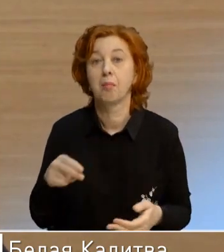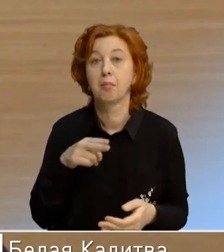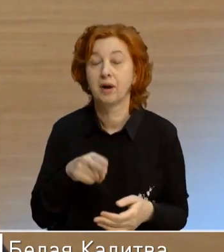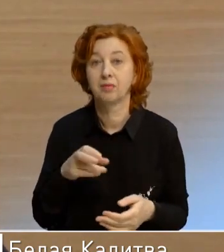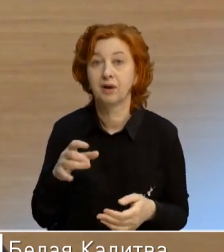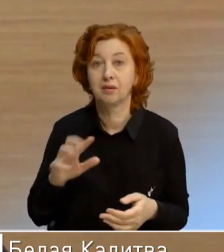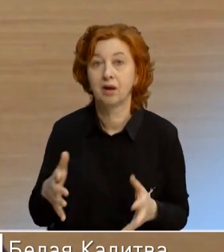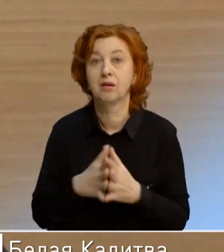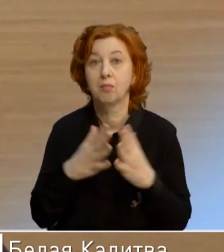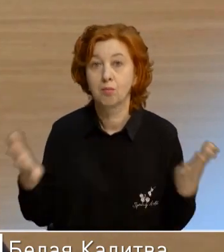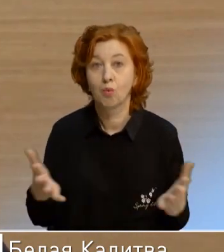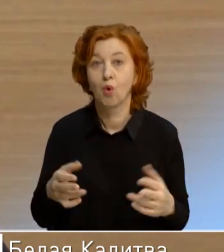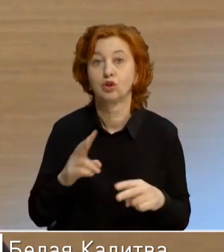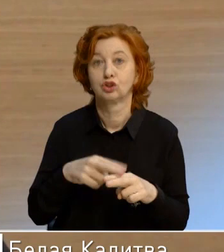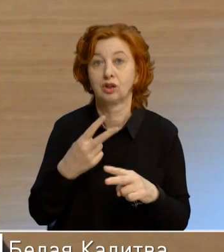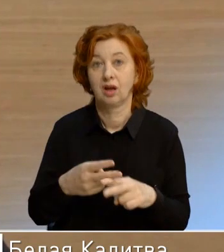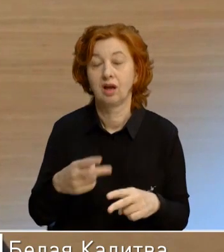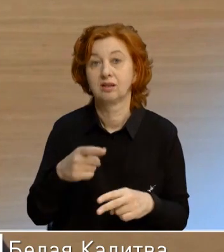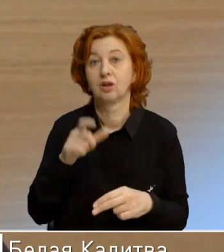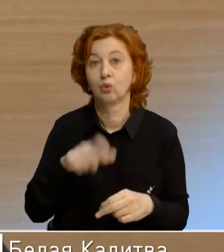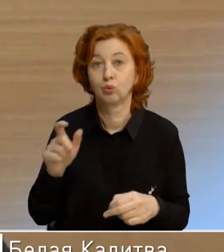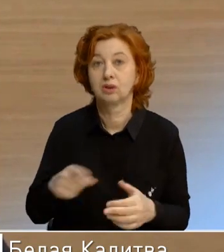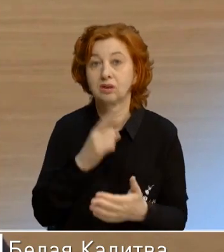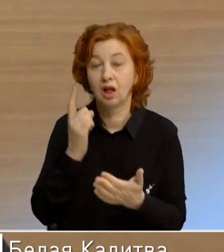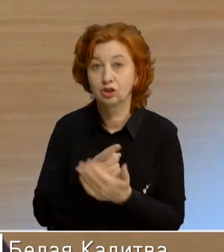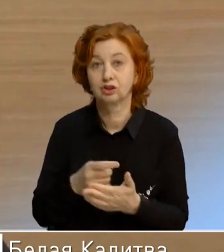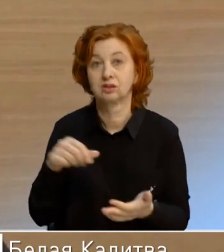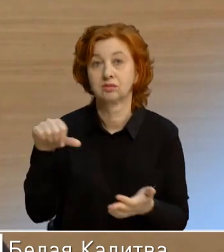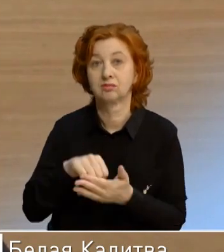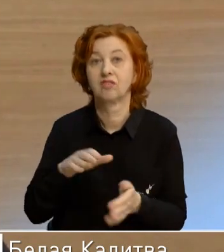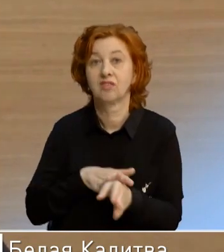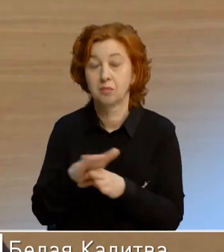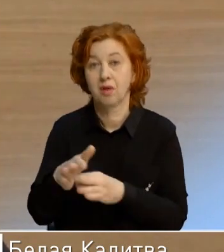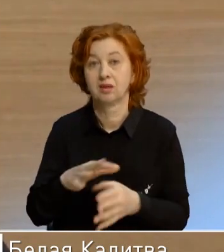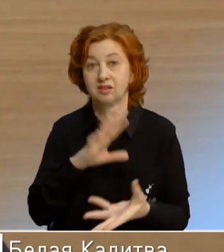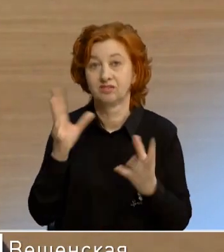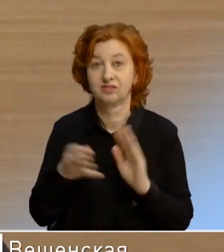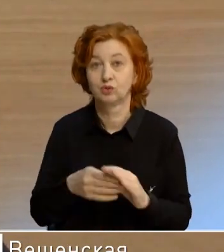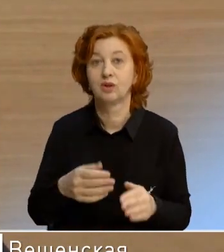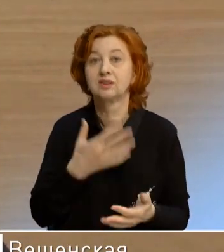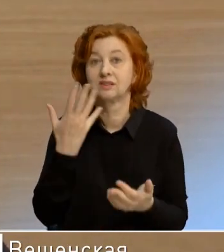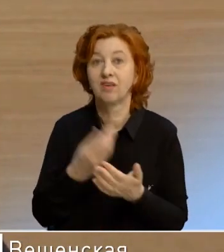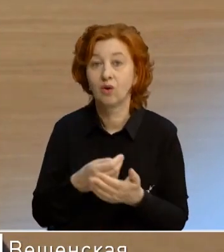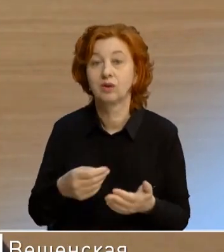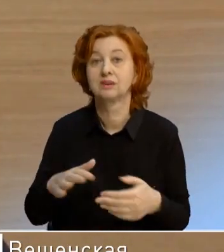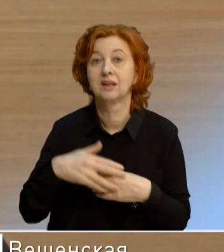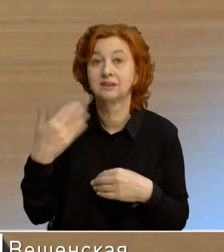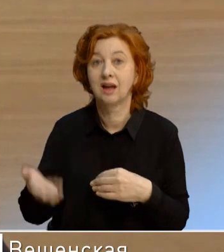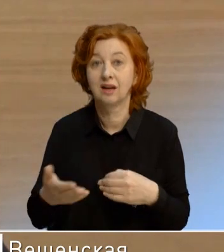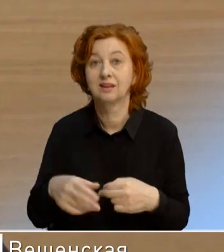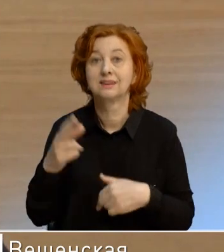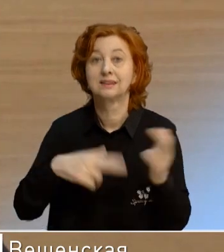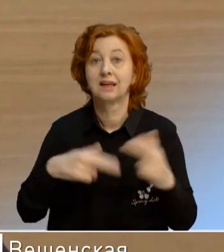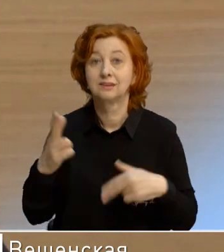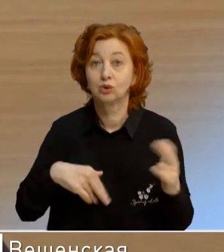больше я готов ее принимать от тех, кто своими руками и головой в этом участвует. А стоящий со стороны и смотрящий, как